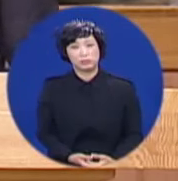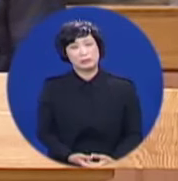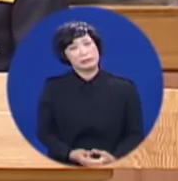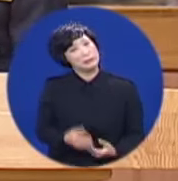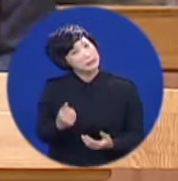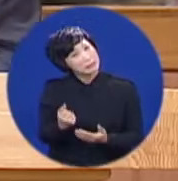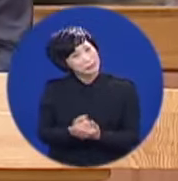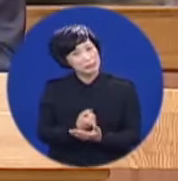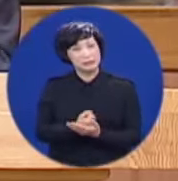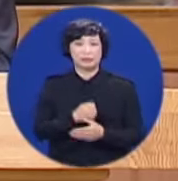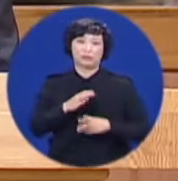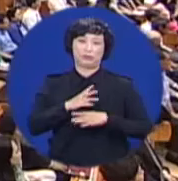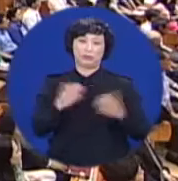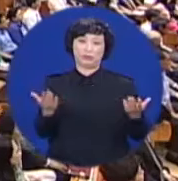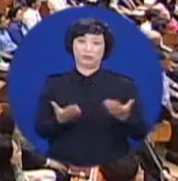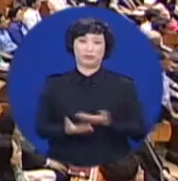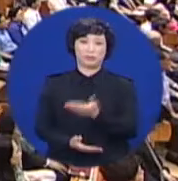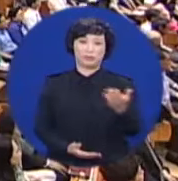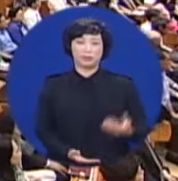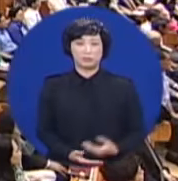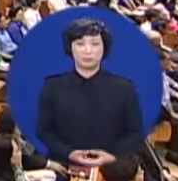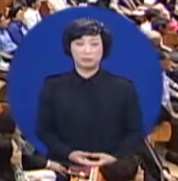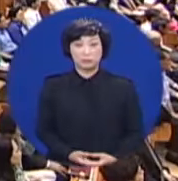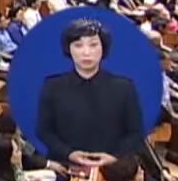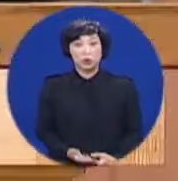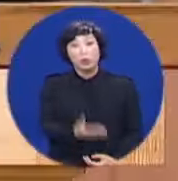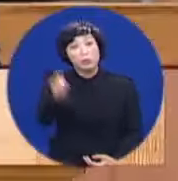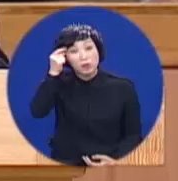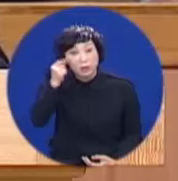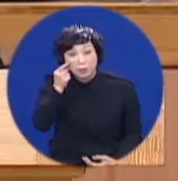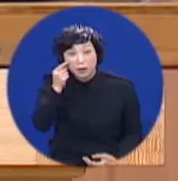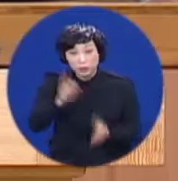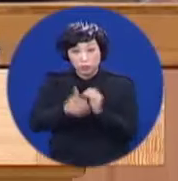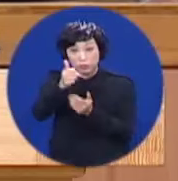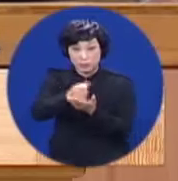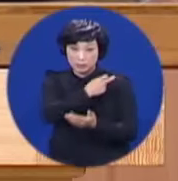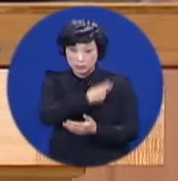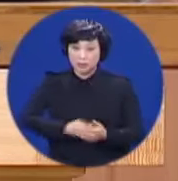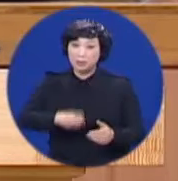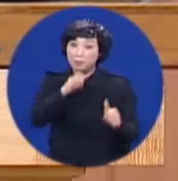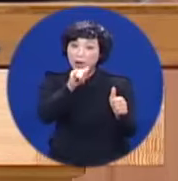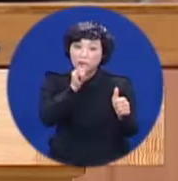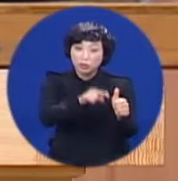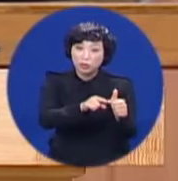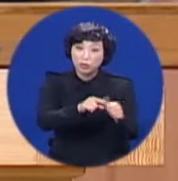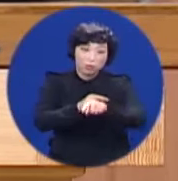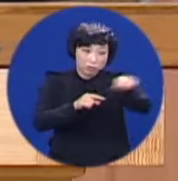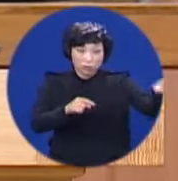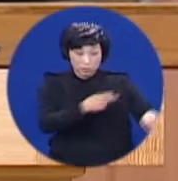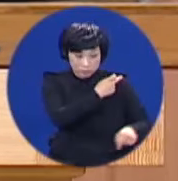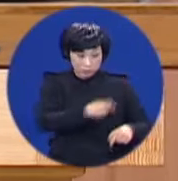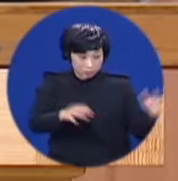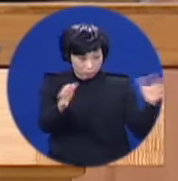참으로 두려운 일이요. 보세요. 예수님이 제자들에게